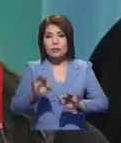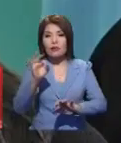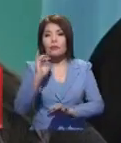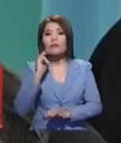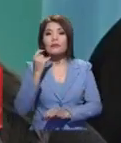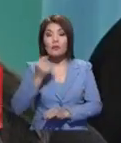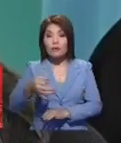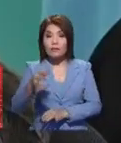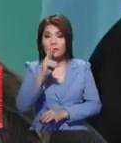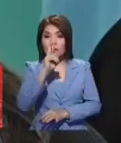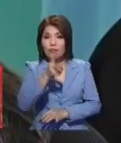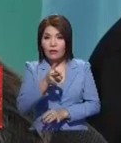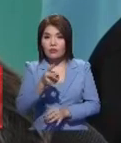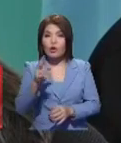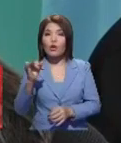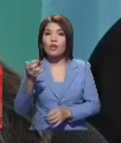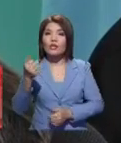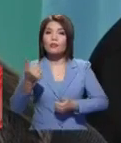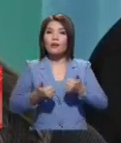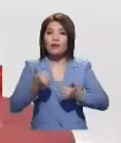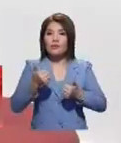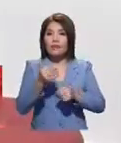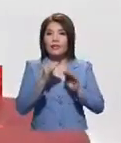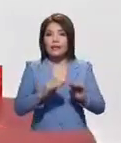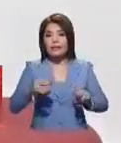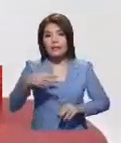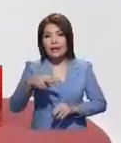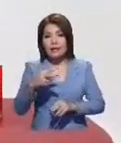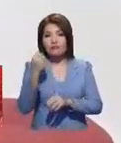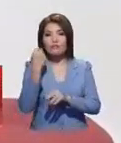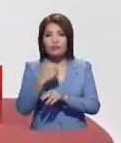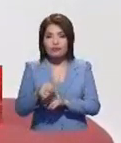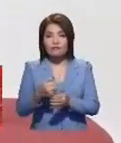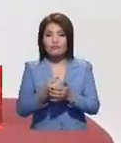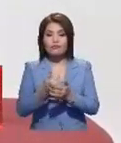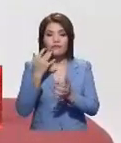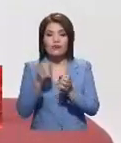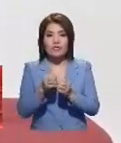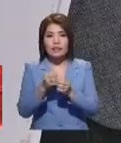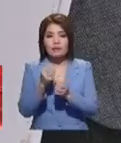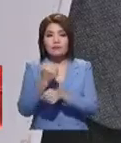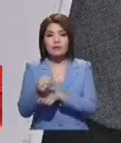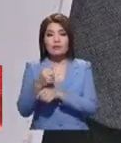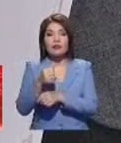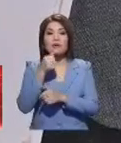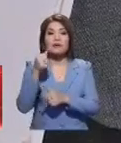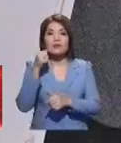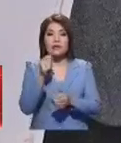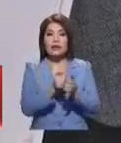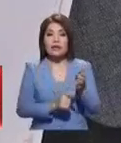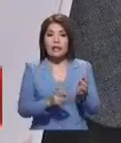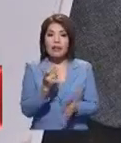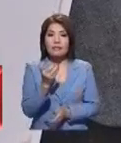облысы 2 жыл қатарынан Ұлы Дала байқауының балалар әдебиеті аталымы жүлдені бермей келеді. Өткен жылы осы аталымда ақын Алпысбай